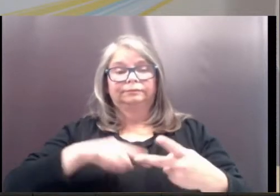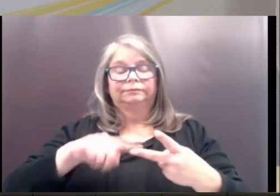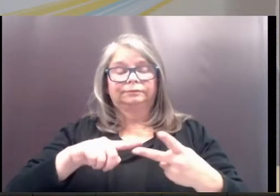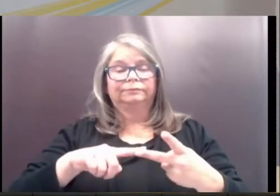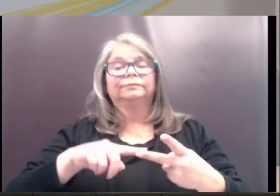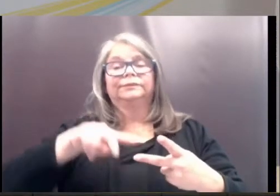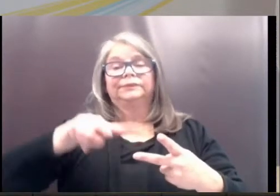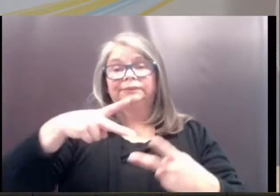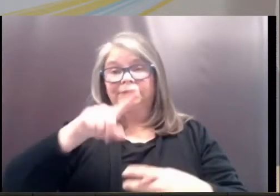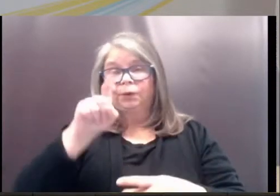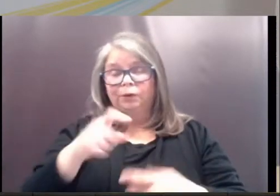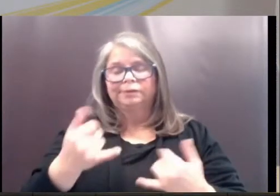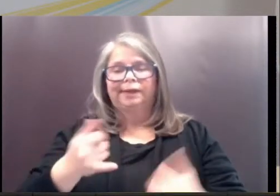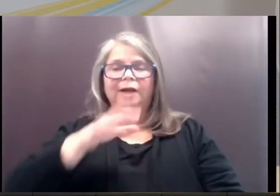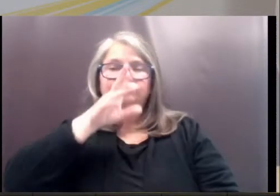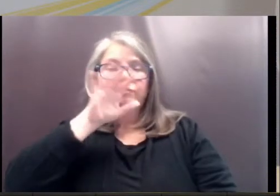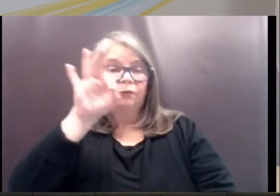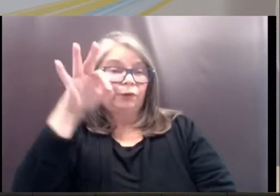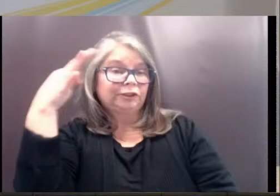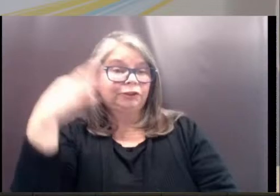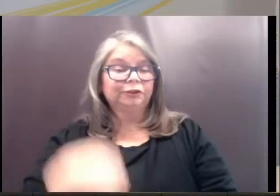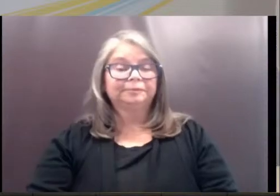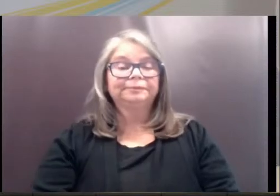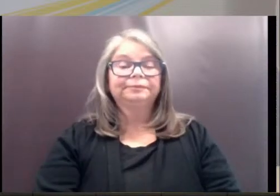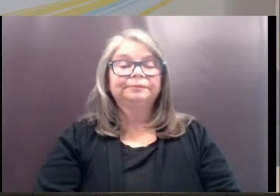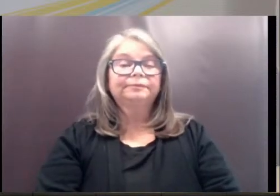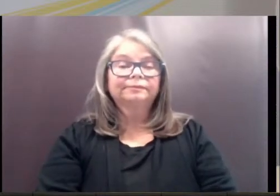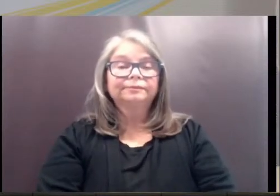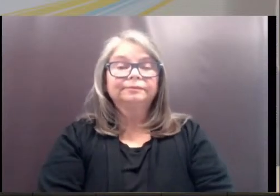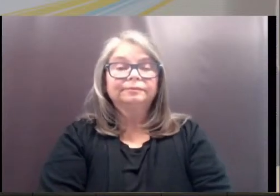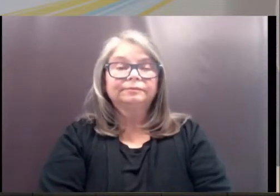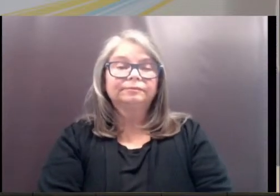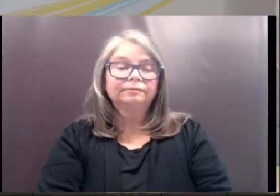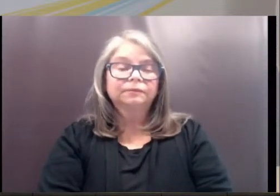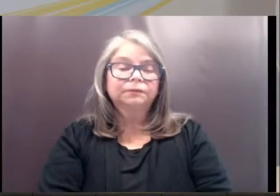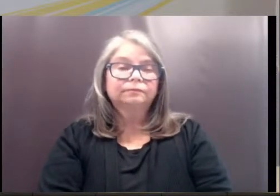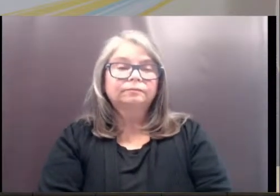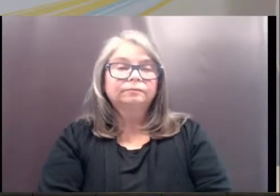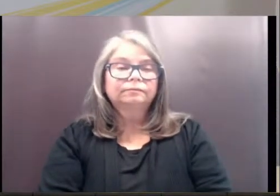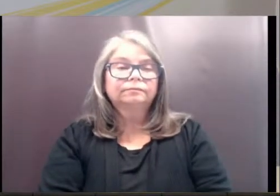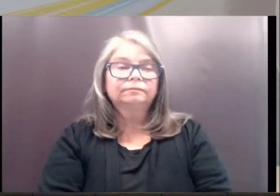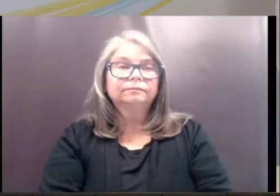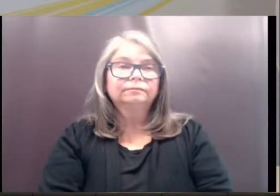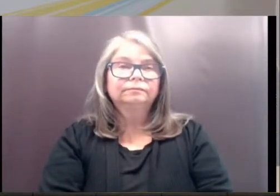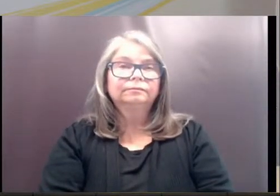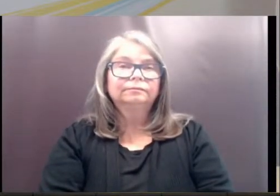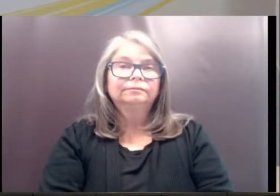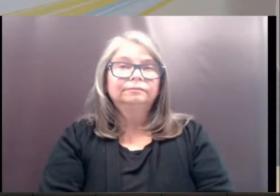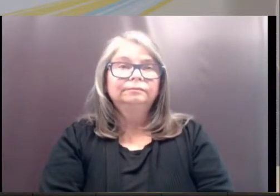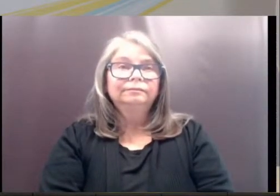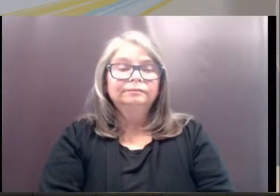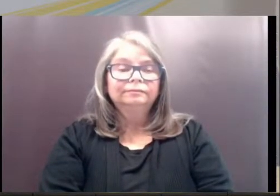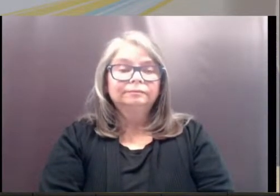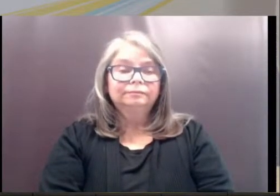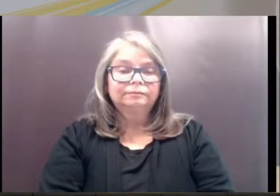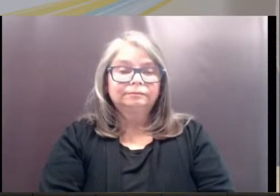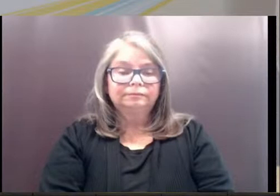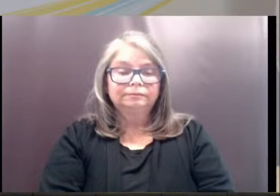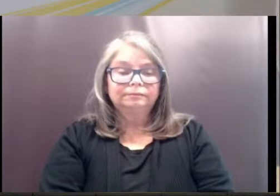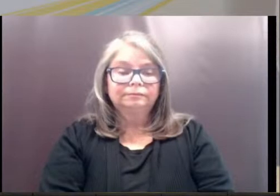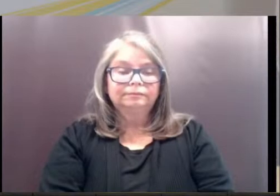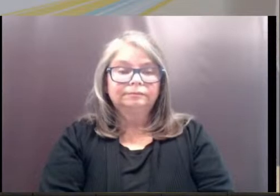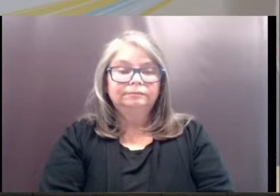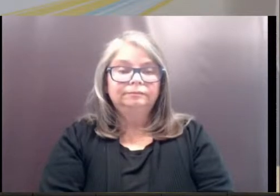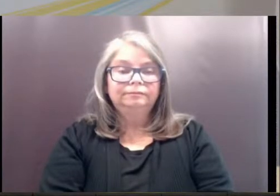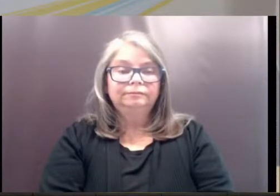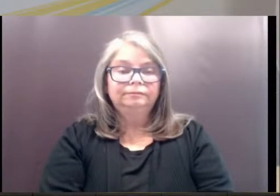ces groupes-là. Donc, un vaccin pour la population générale, prenons un exemple,